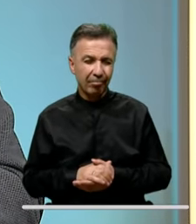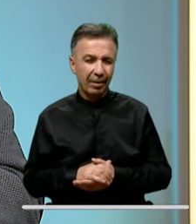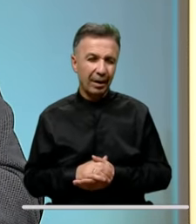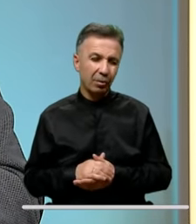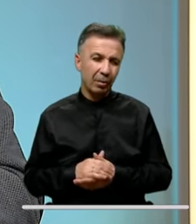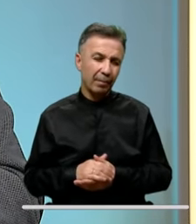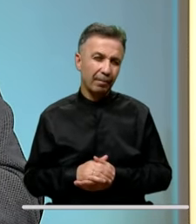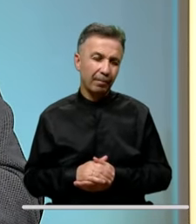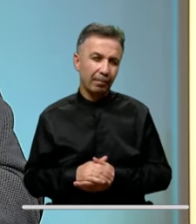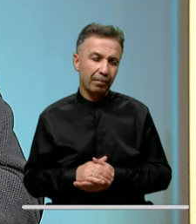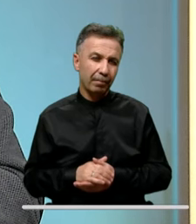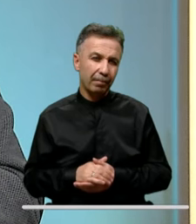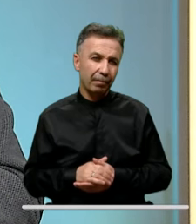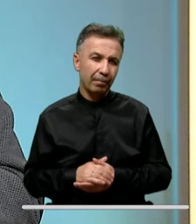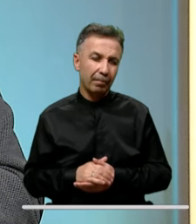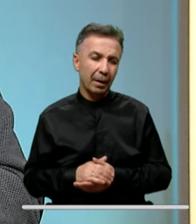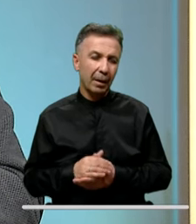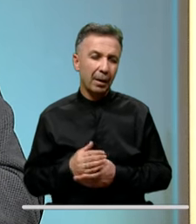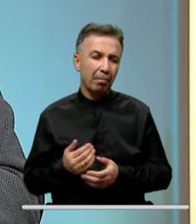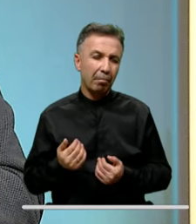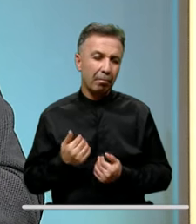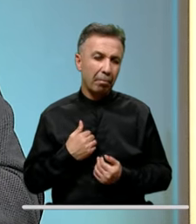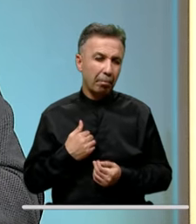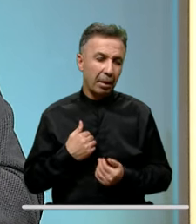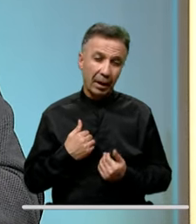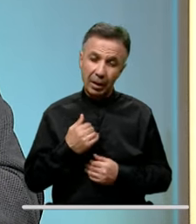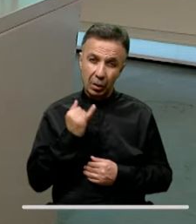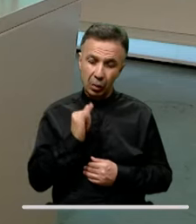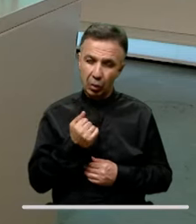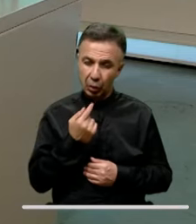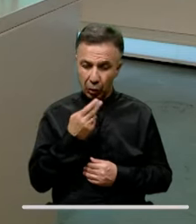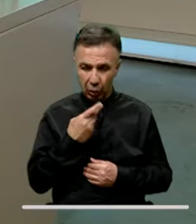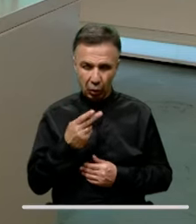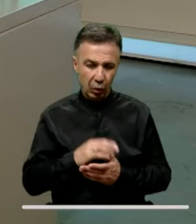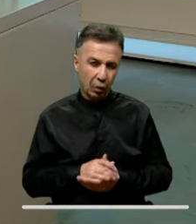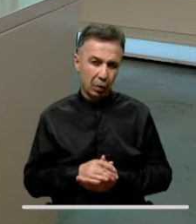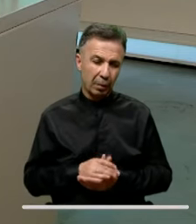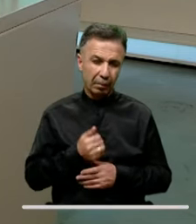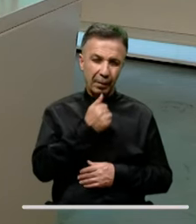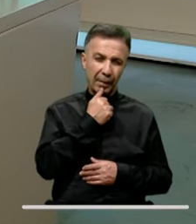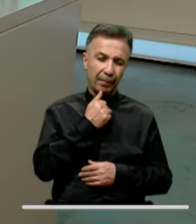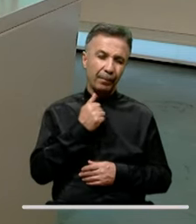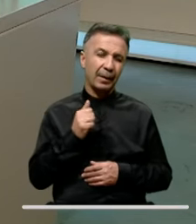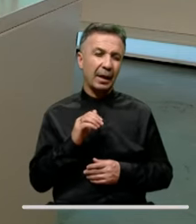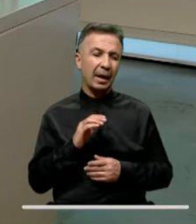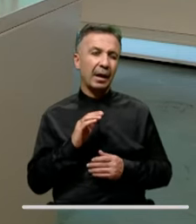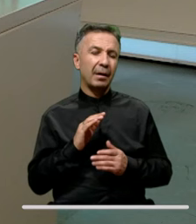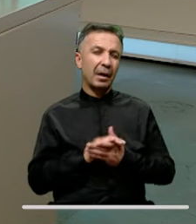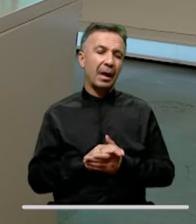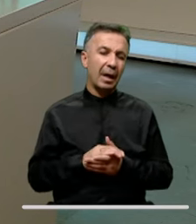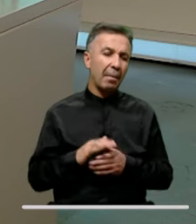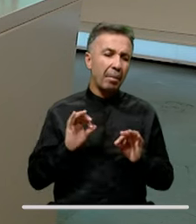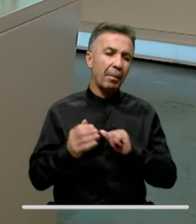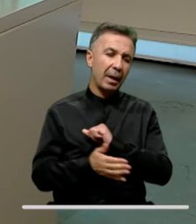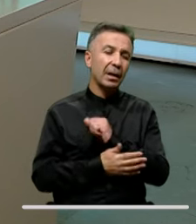anda beni eleştiriyor, kötü konuşuyor arkamdan. Evini, her şeyini tuttuğum halde hocam.